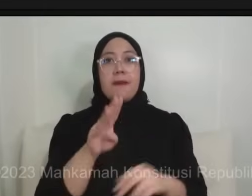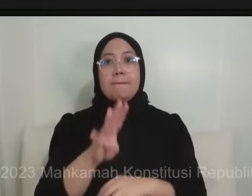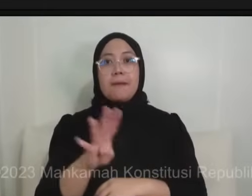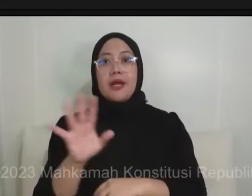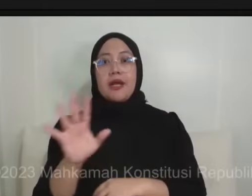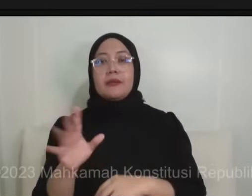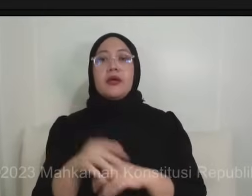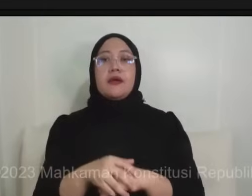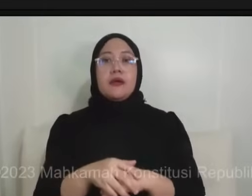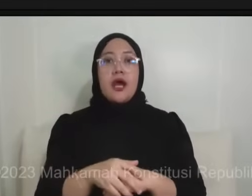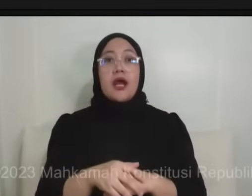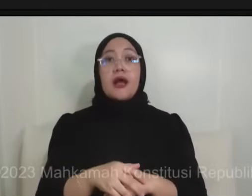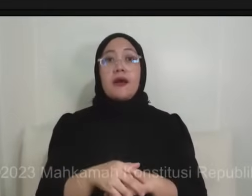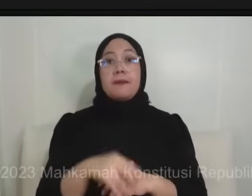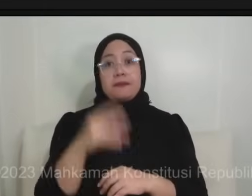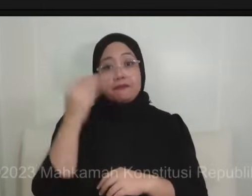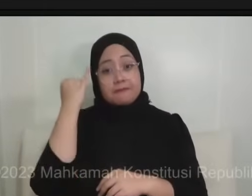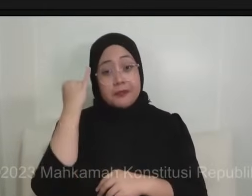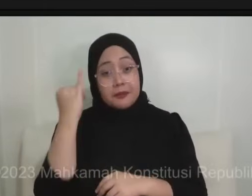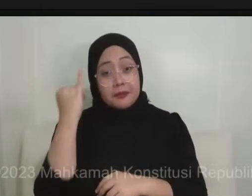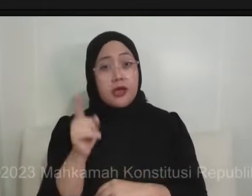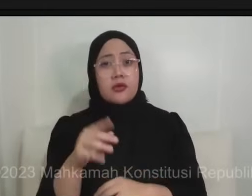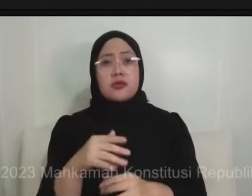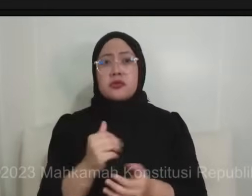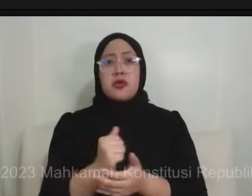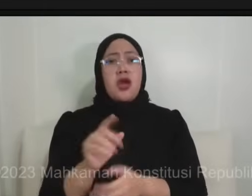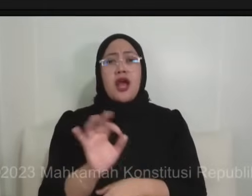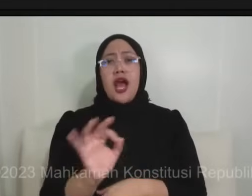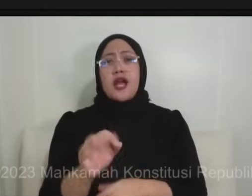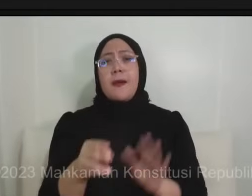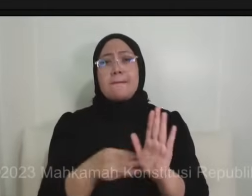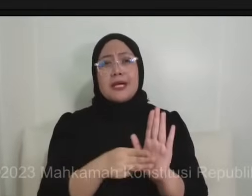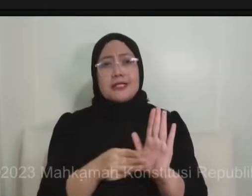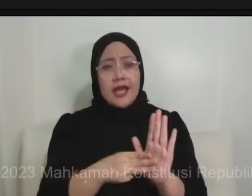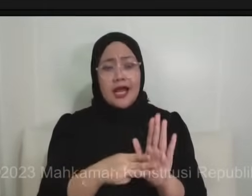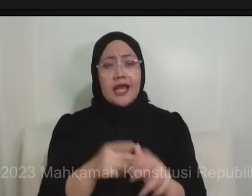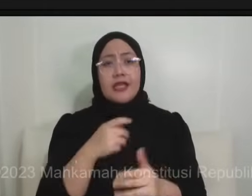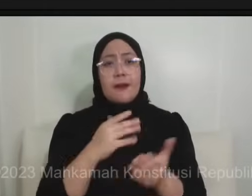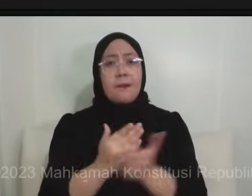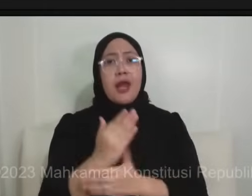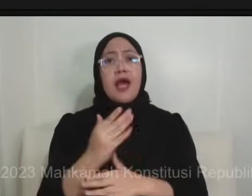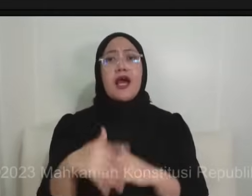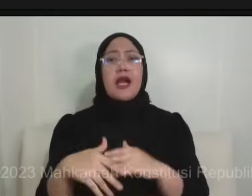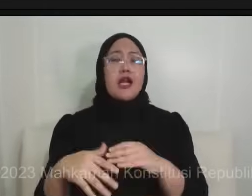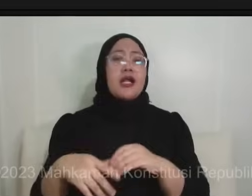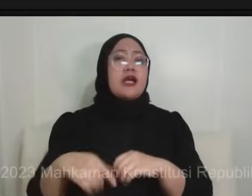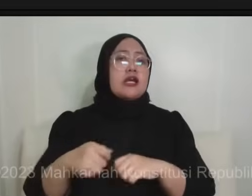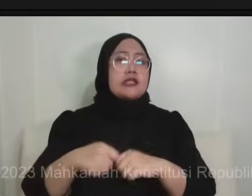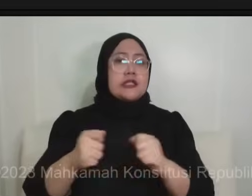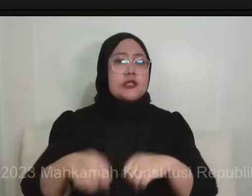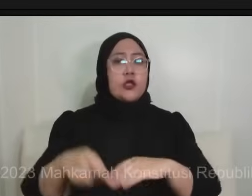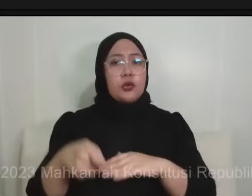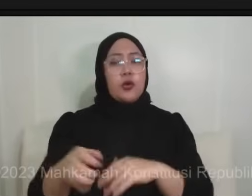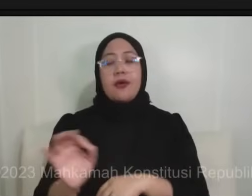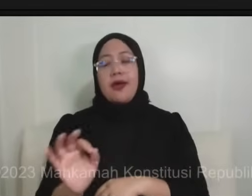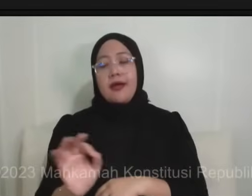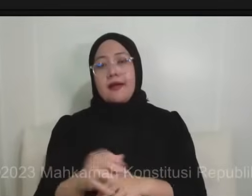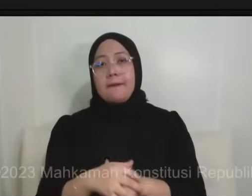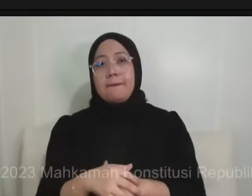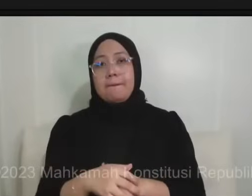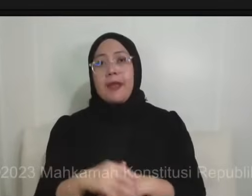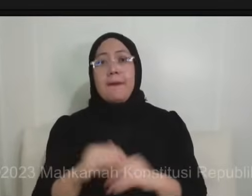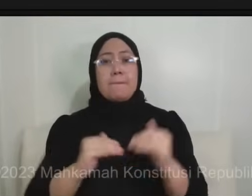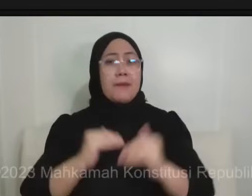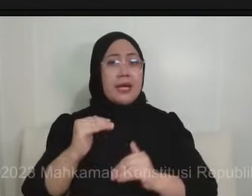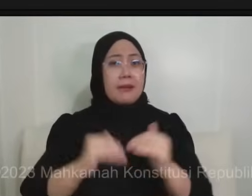berpendapat sama sekali tidak terdapat persoalan konstitusionalitas apapun dalam konteks ini menimbang bahwa